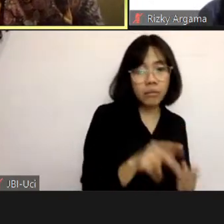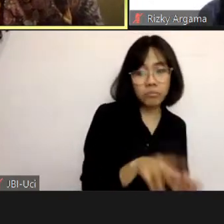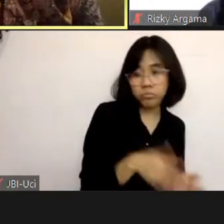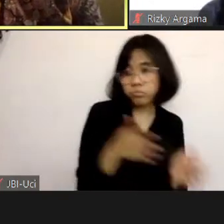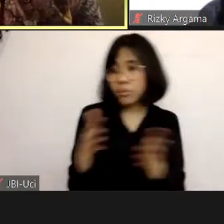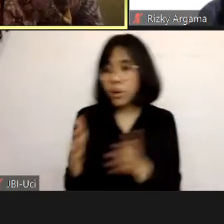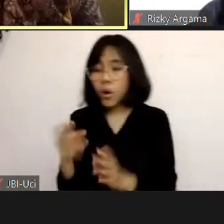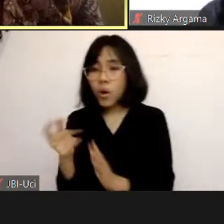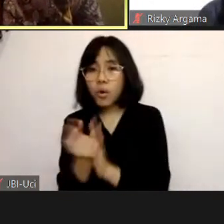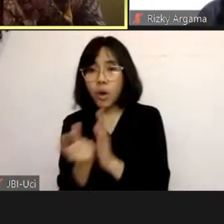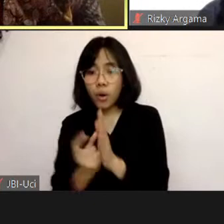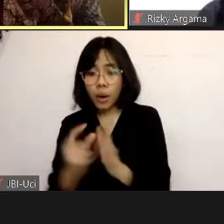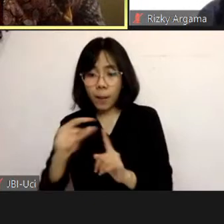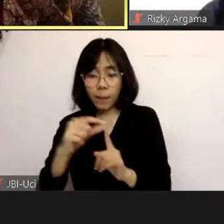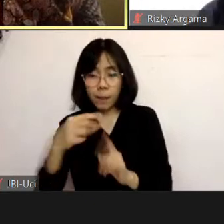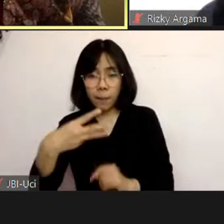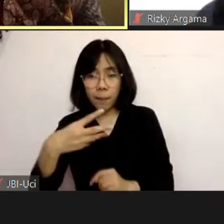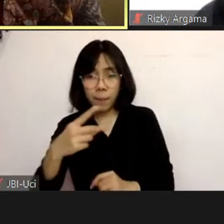dan juga media